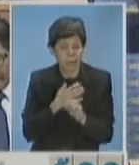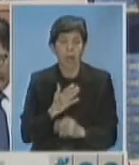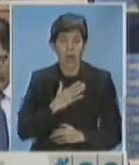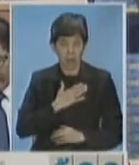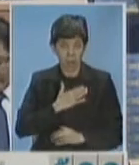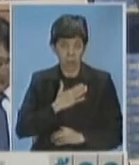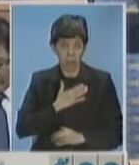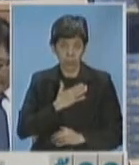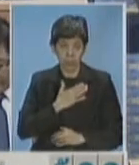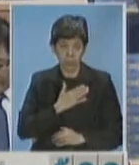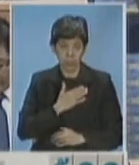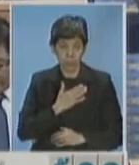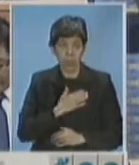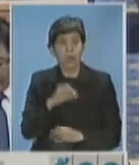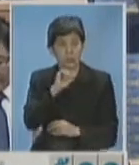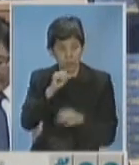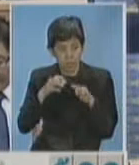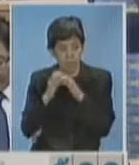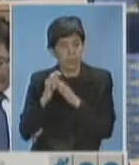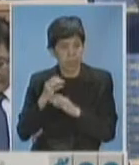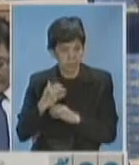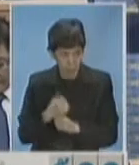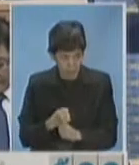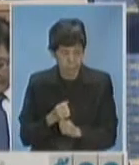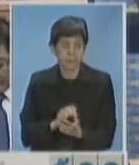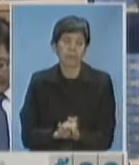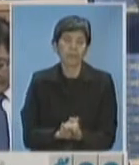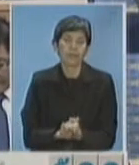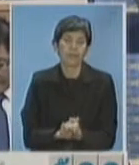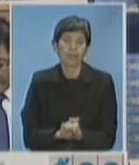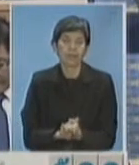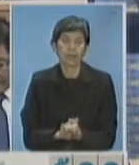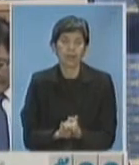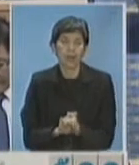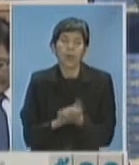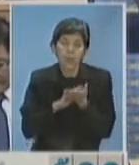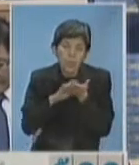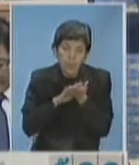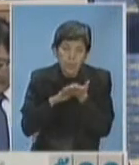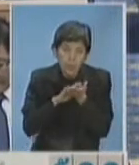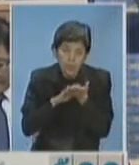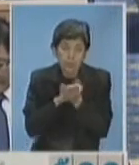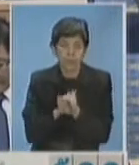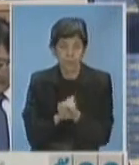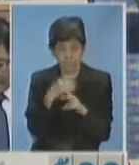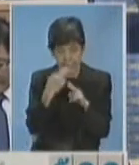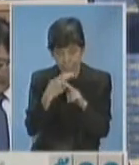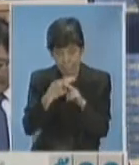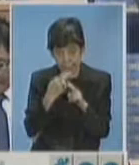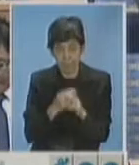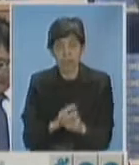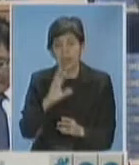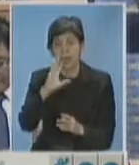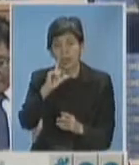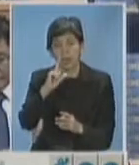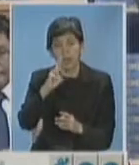กเราเป็นสมาชิกพรรคประชาธิปัตย์ตั้งแต่ประธานโทษครับขออนุญาตเอ่ยนามท่านชว